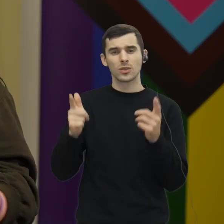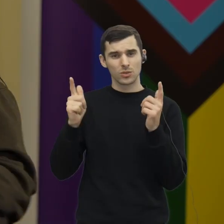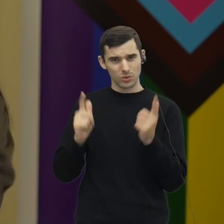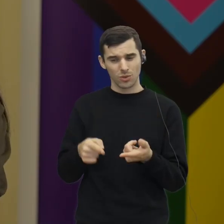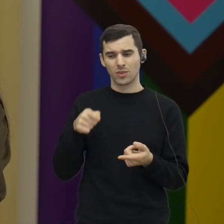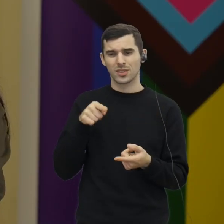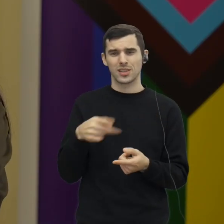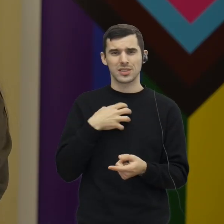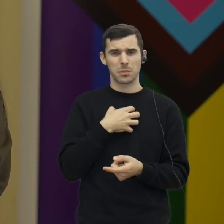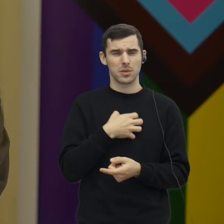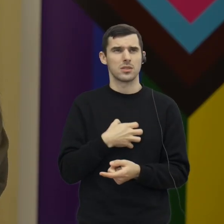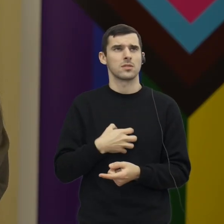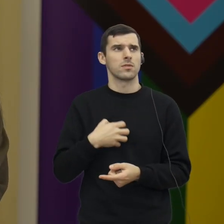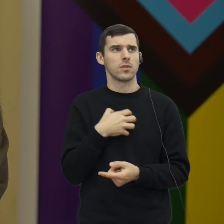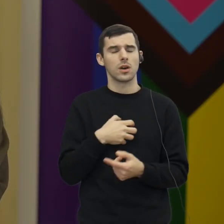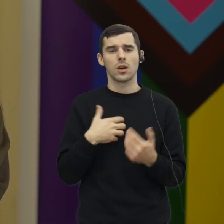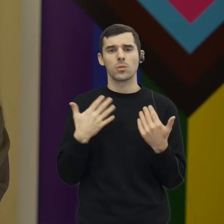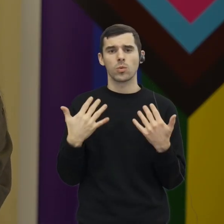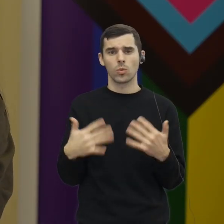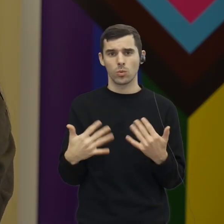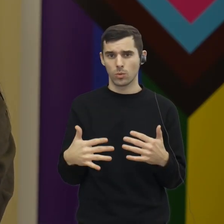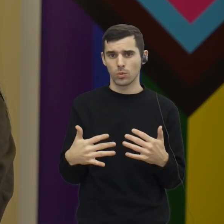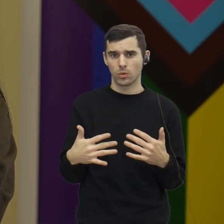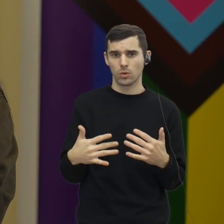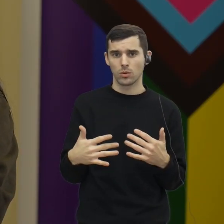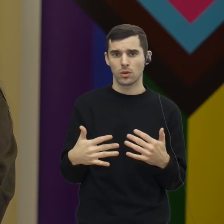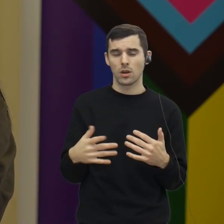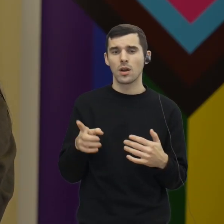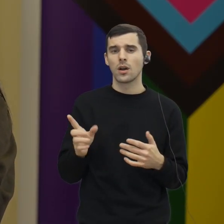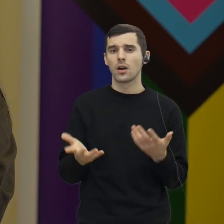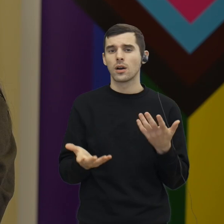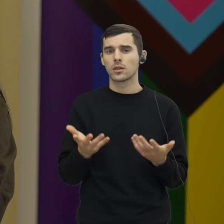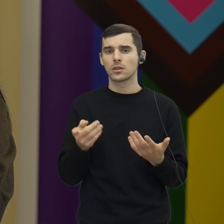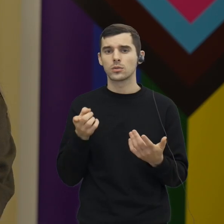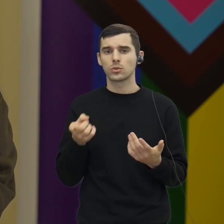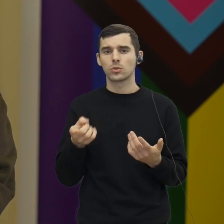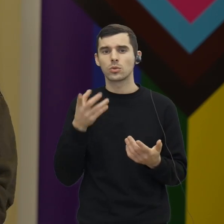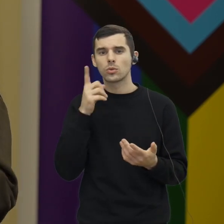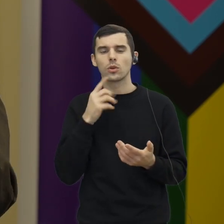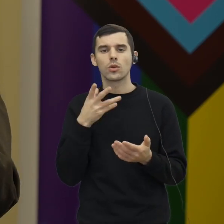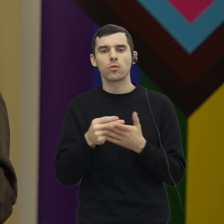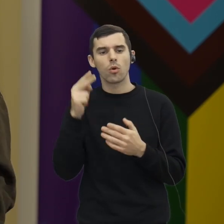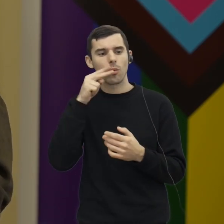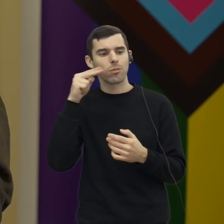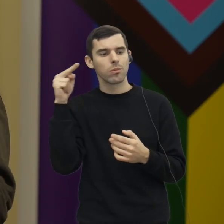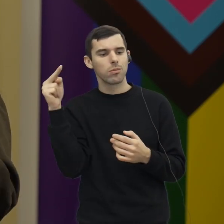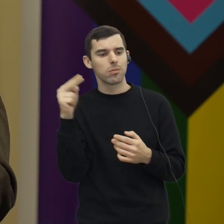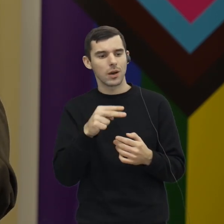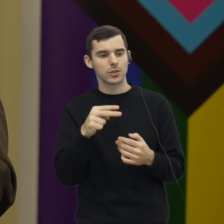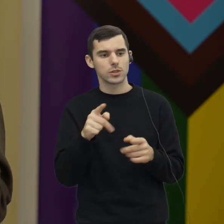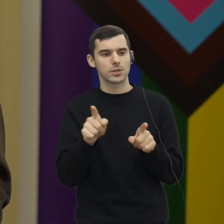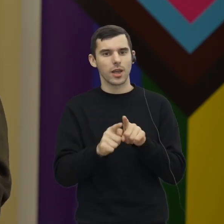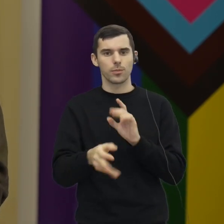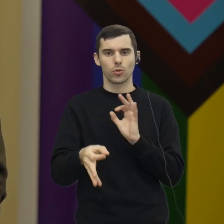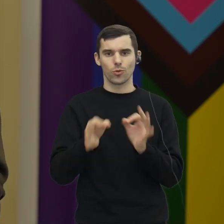tai yra tiesiog būdas kažkaip normalizuoti savo tas pažiūras? Ką galime